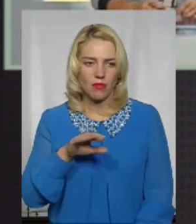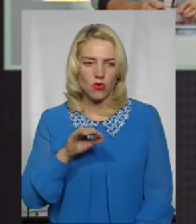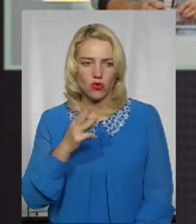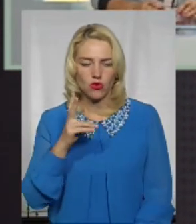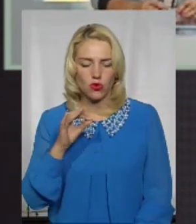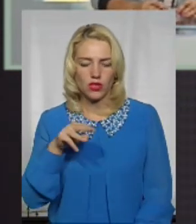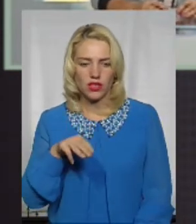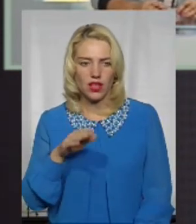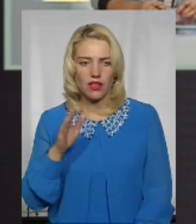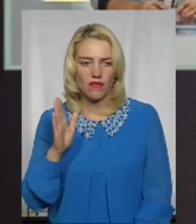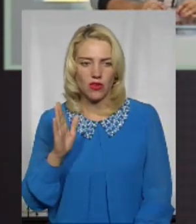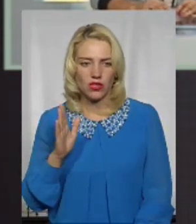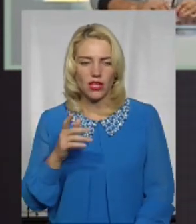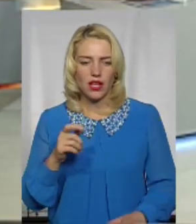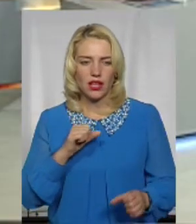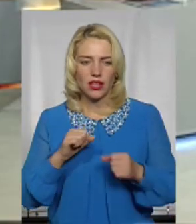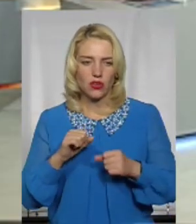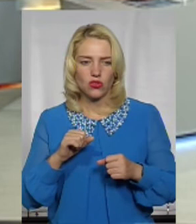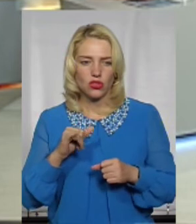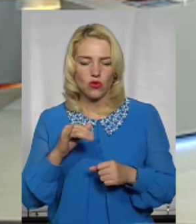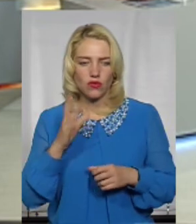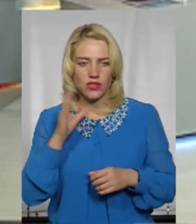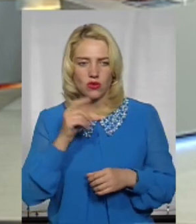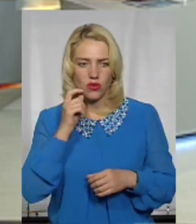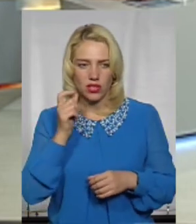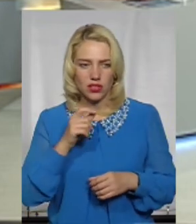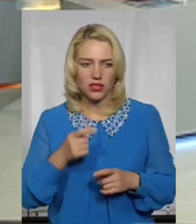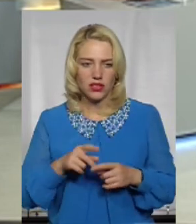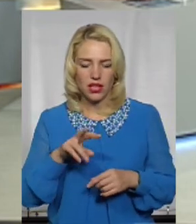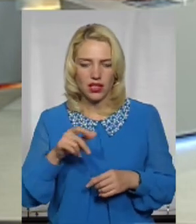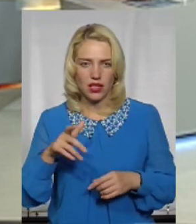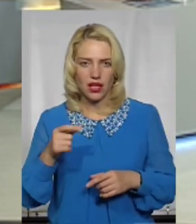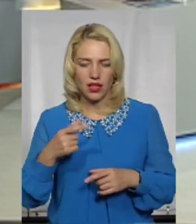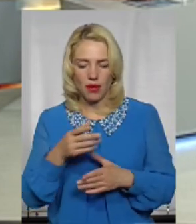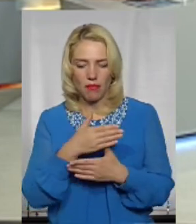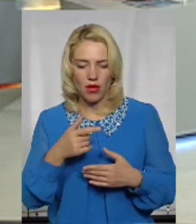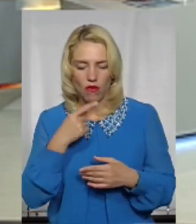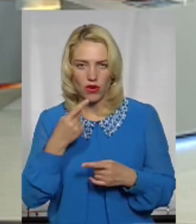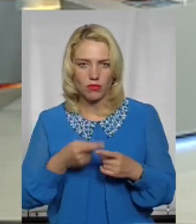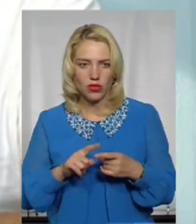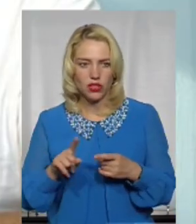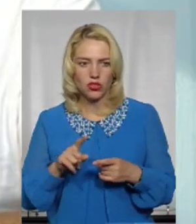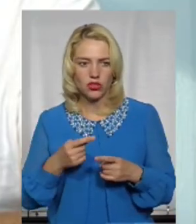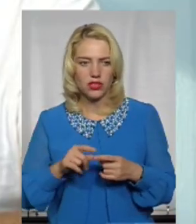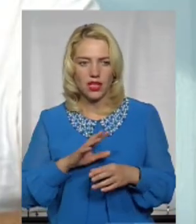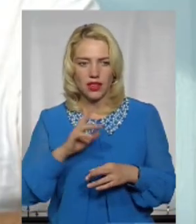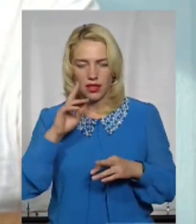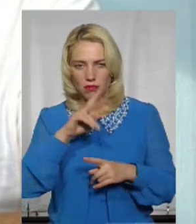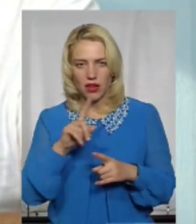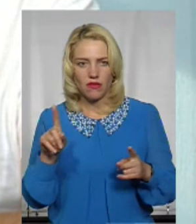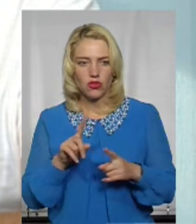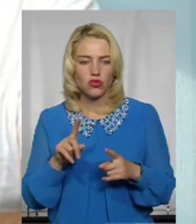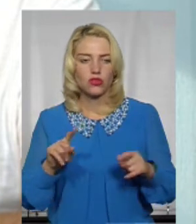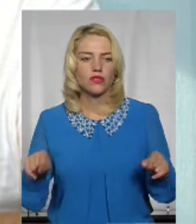Валентинівна, керуюча нас Всеукраїнською екологічною лігою, і де ми наголосили на тому, що це зовсім неправильно,